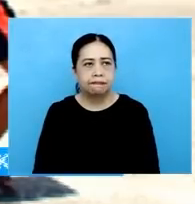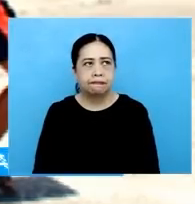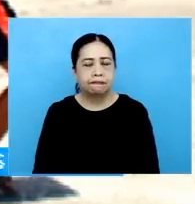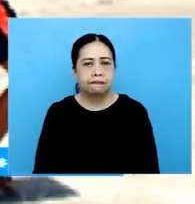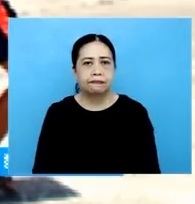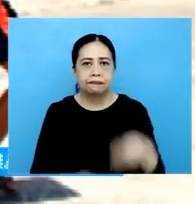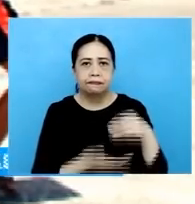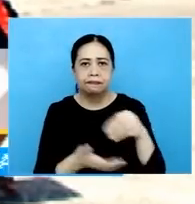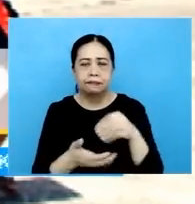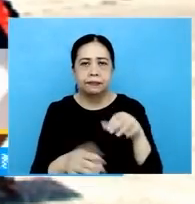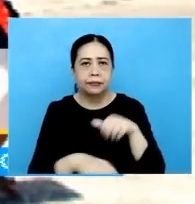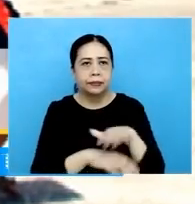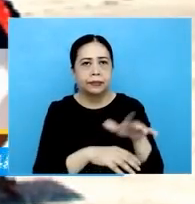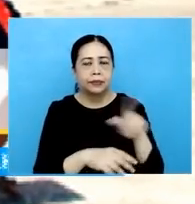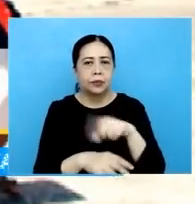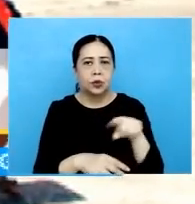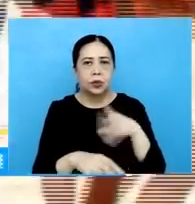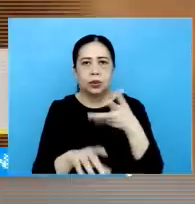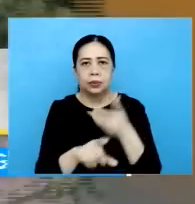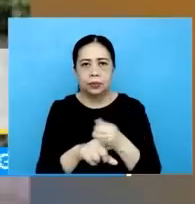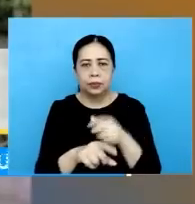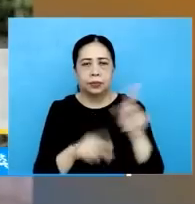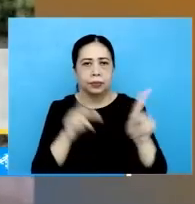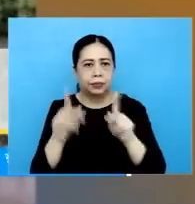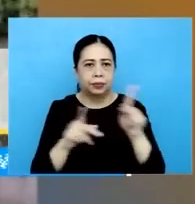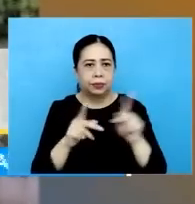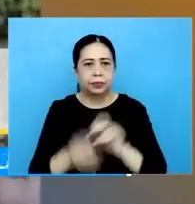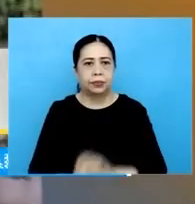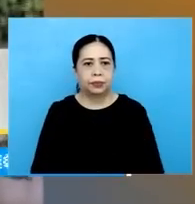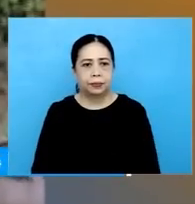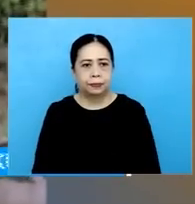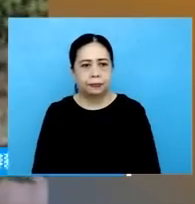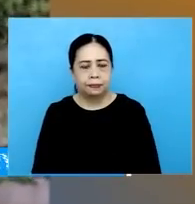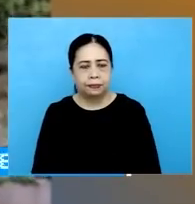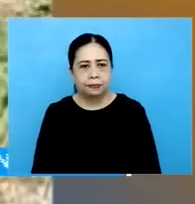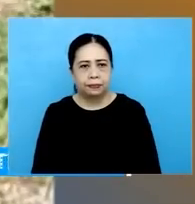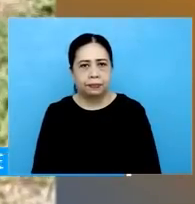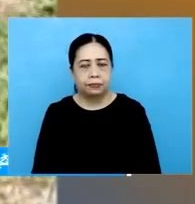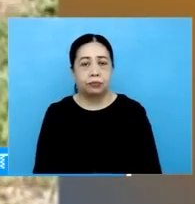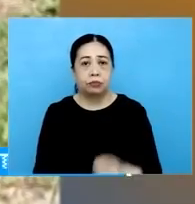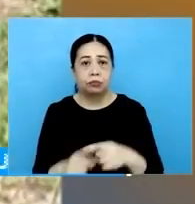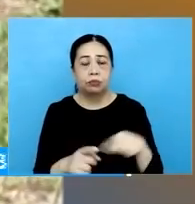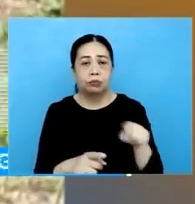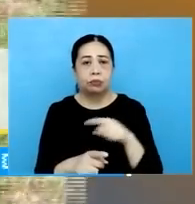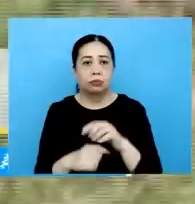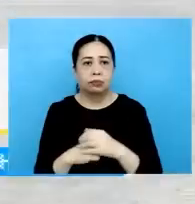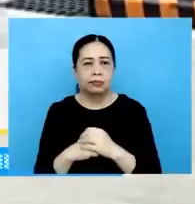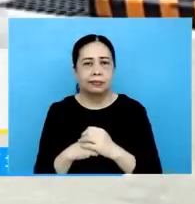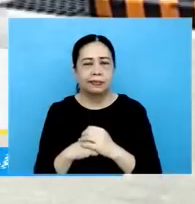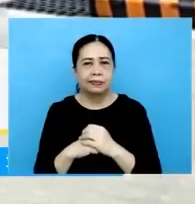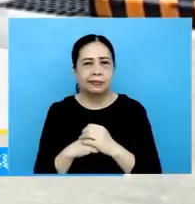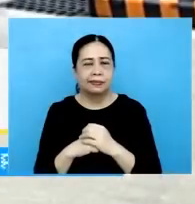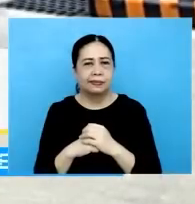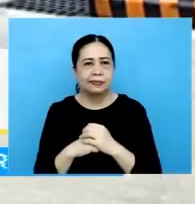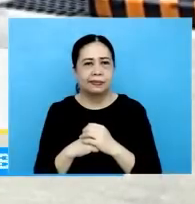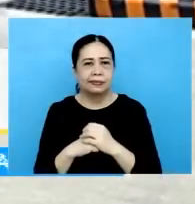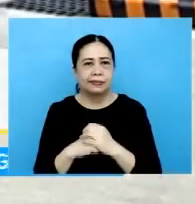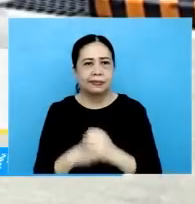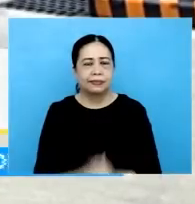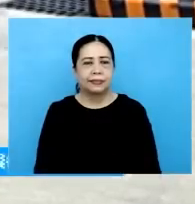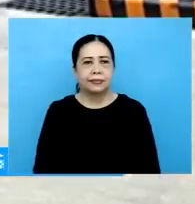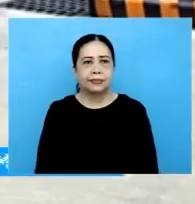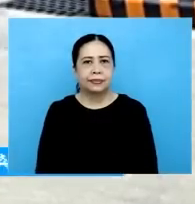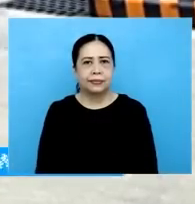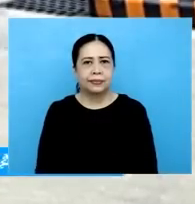na ipapamahagi sa mga maapektuhang residente. Tinabasa na rin ang mga puno sa paliparan sa Isabela. Sa